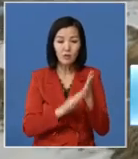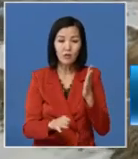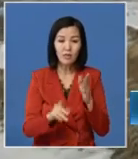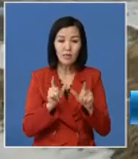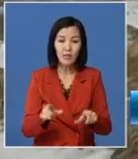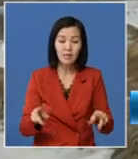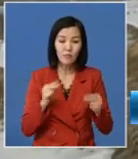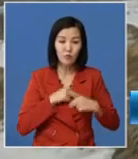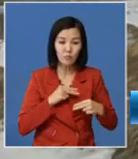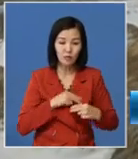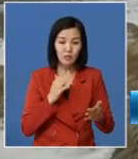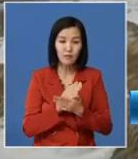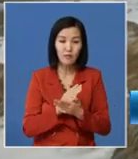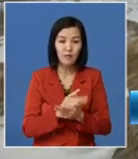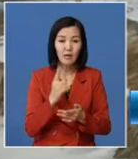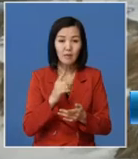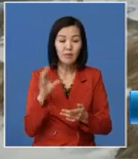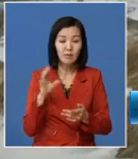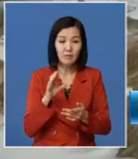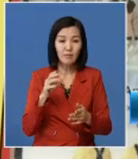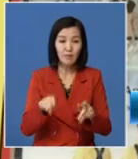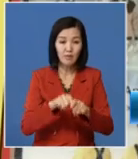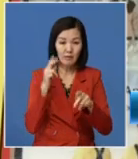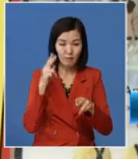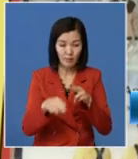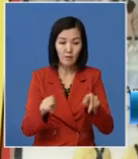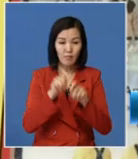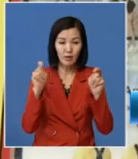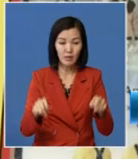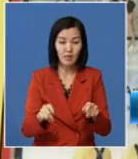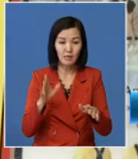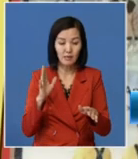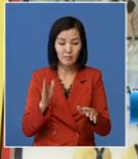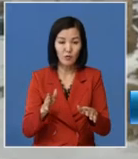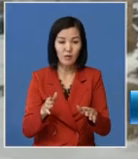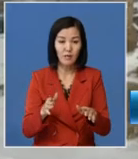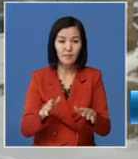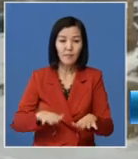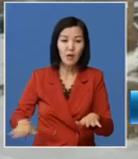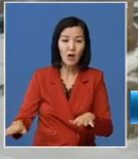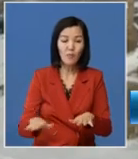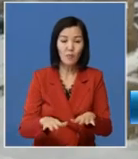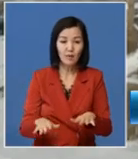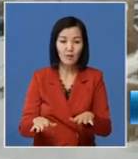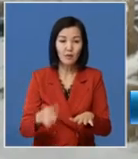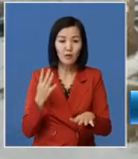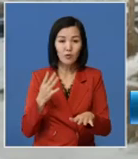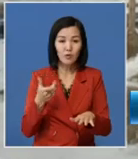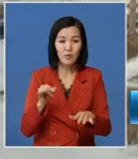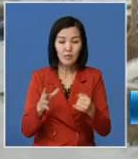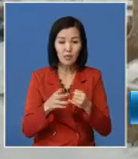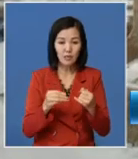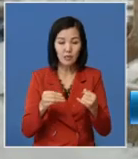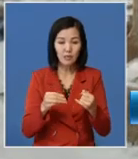жатыр. 1 сентябрь сол дайындап дайындық болады деп ойлаймыз енді. Сентябрьдің 5-сінде бастағанбыз. Аумағы мында негізі 4 гектар аумағы.